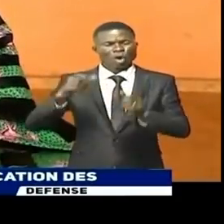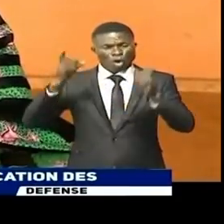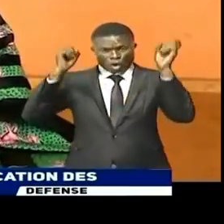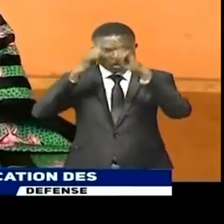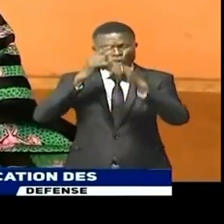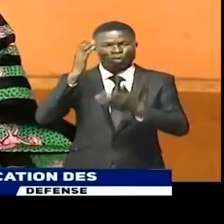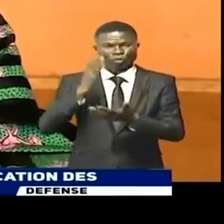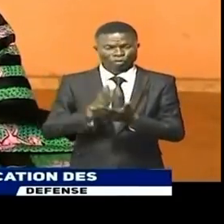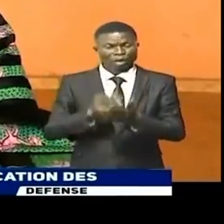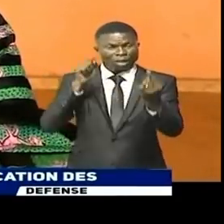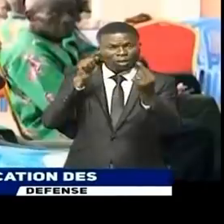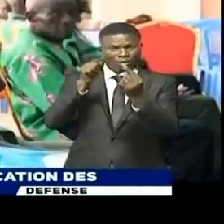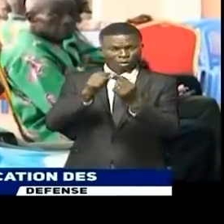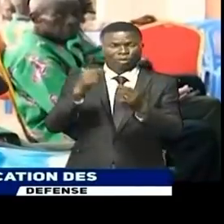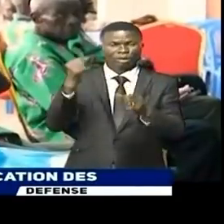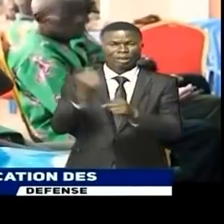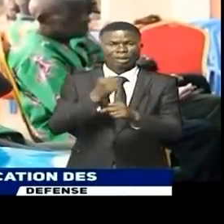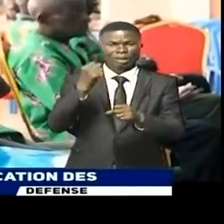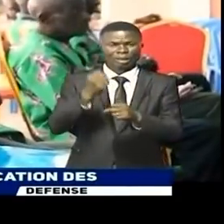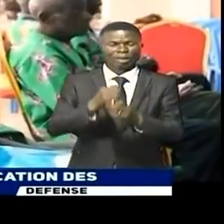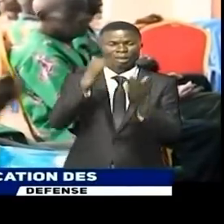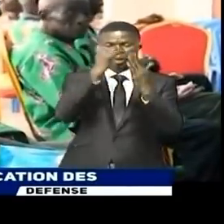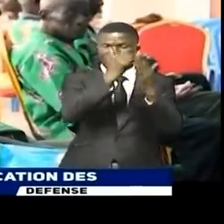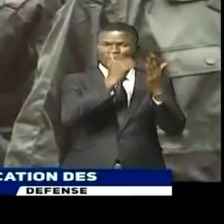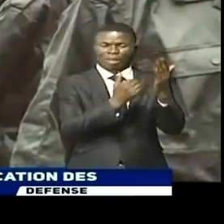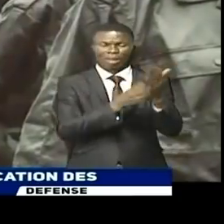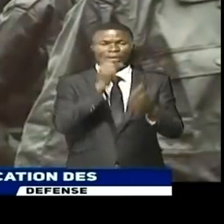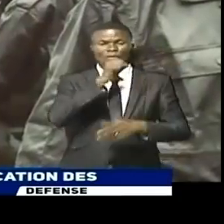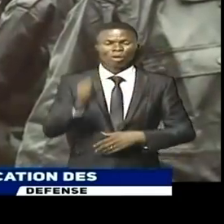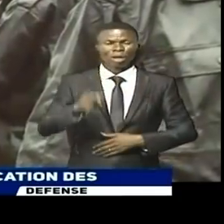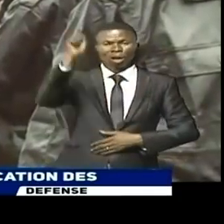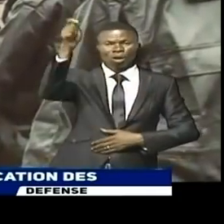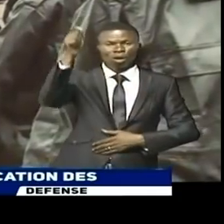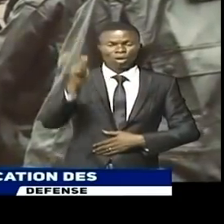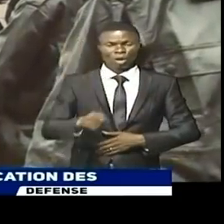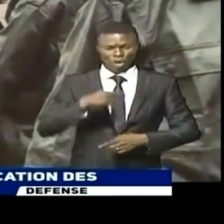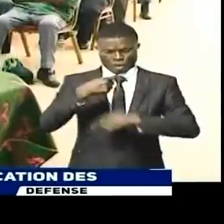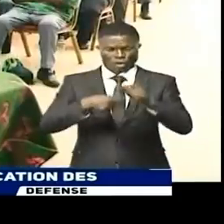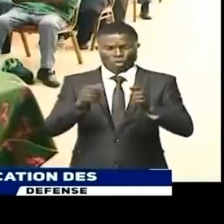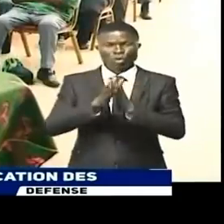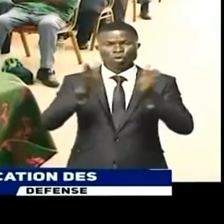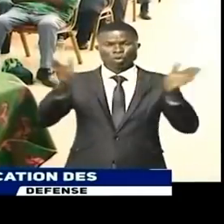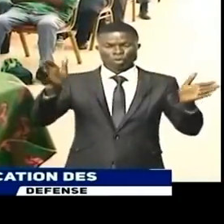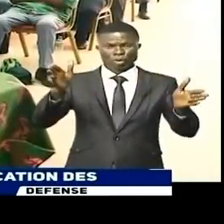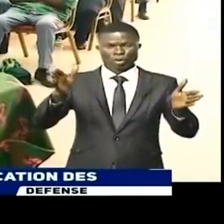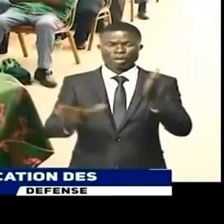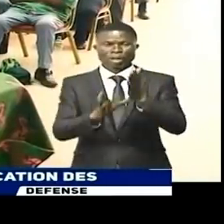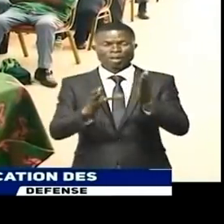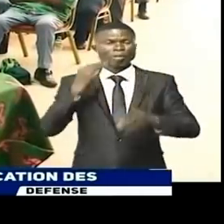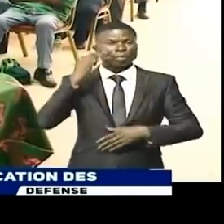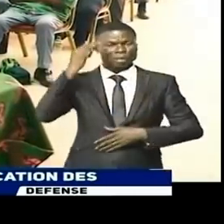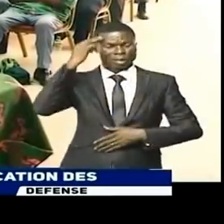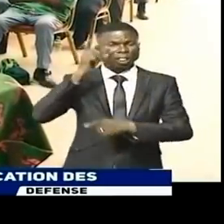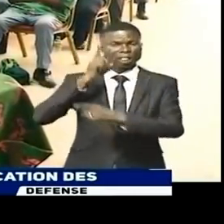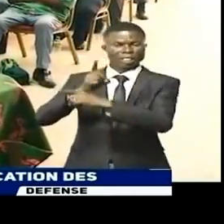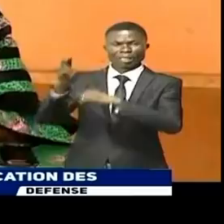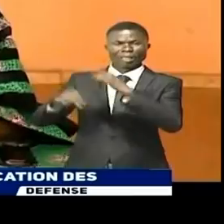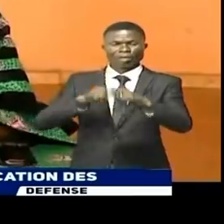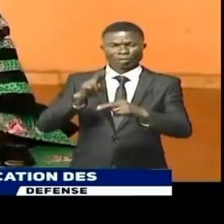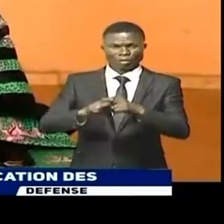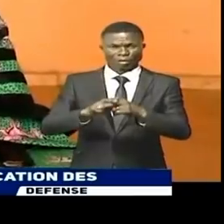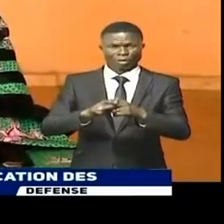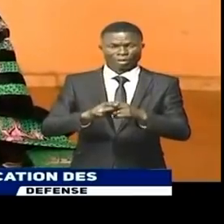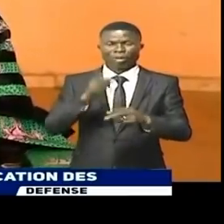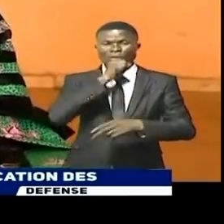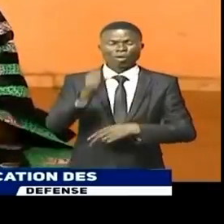c'est l'objectif de l'opération de recensement des anciens combattants lancée officiellement par la vice-ministre de la défense nationale et